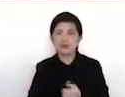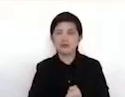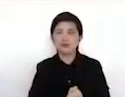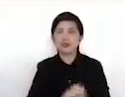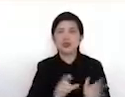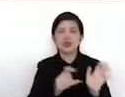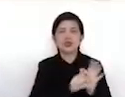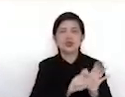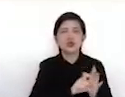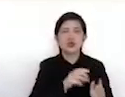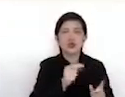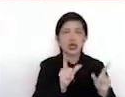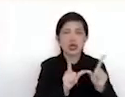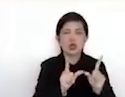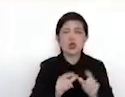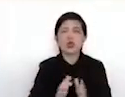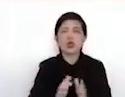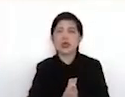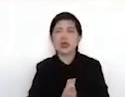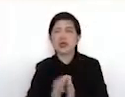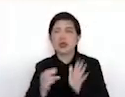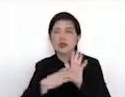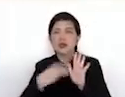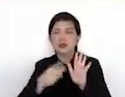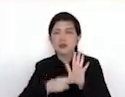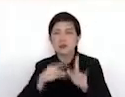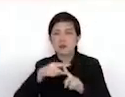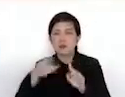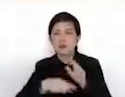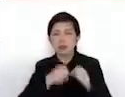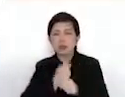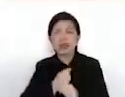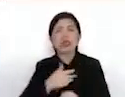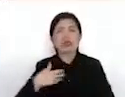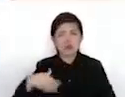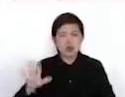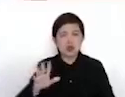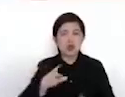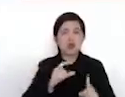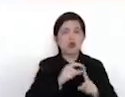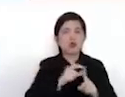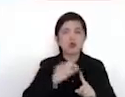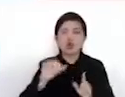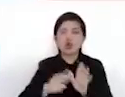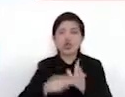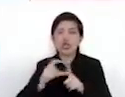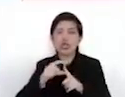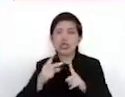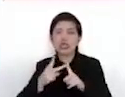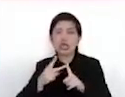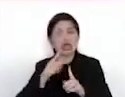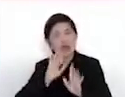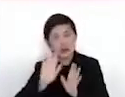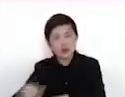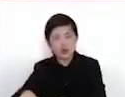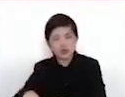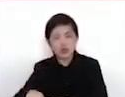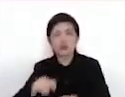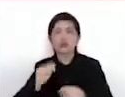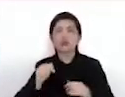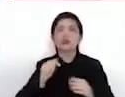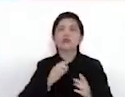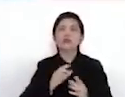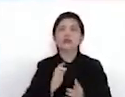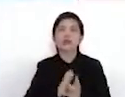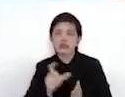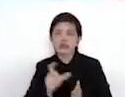RW Pondok Indah enggak perlu tapi RW Penjaringan Koja pasti perlu pasti butuh itulah yang disebut berkeadilan